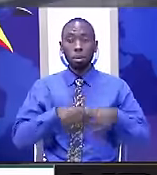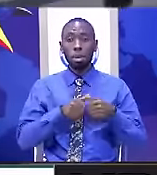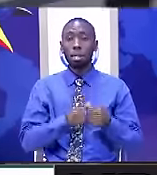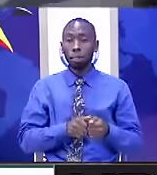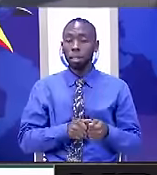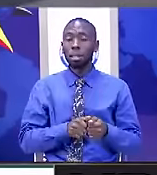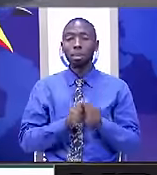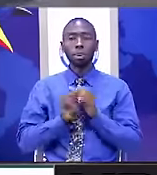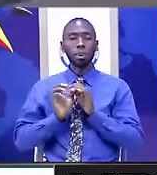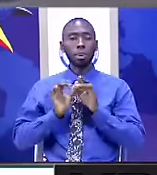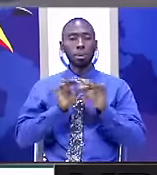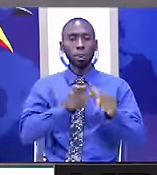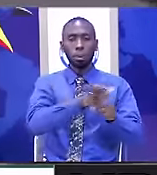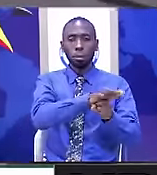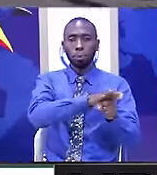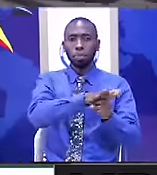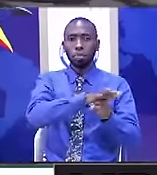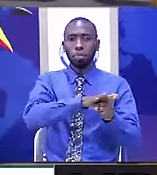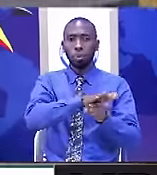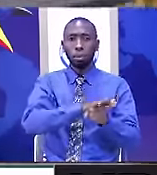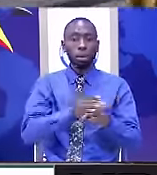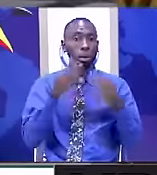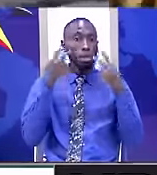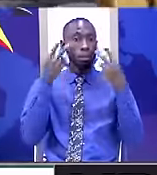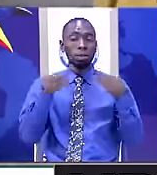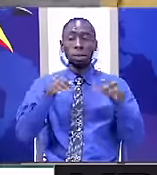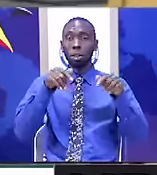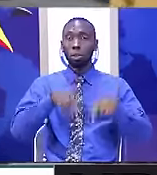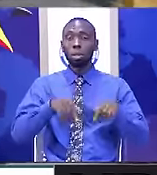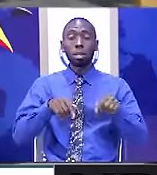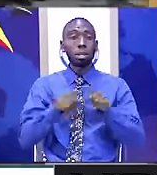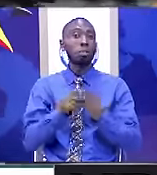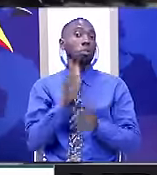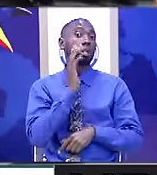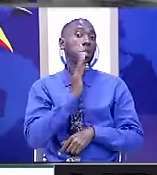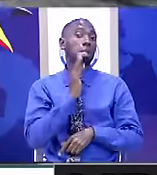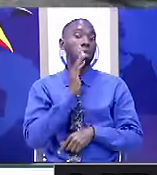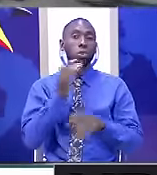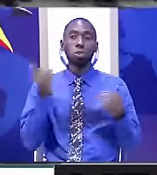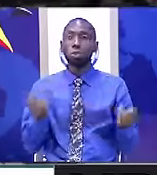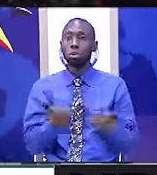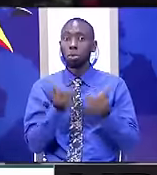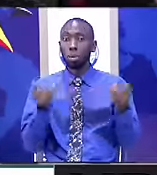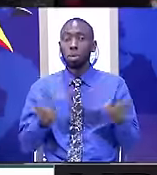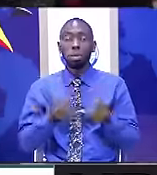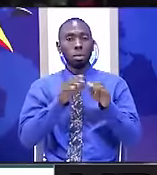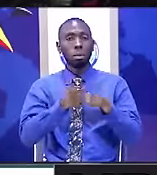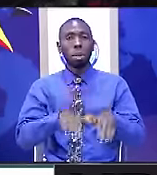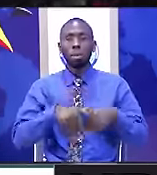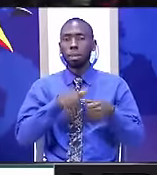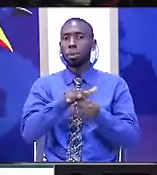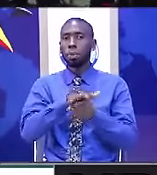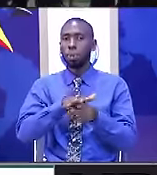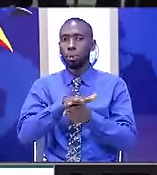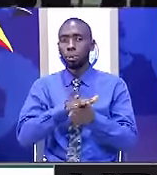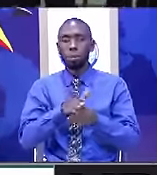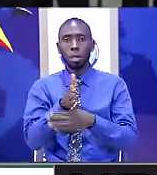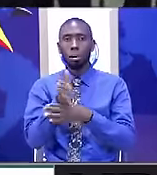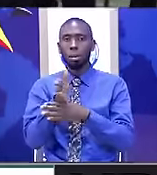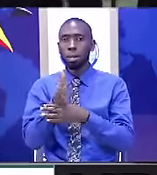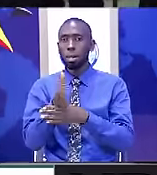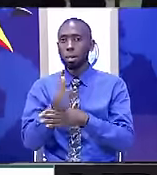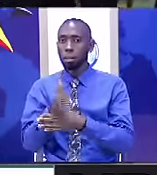tukulaze mawulire gaffe nebwe tugenda okulaga mawulire gaffe ag'Olungereza Parliament ejjudde n'ebooga nga